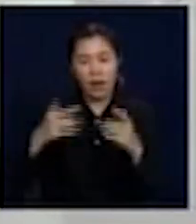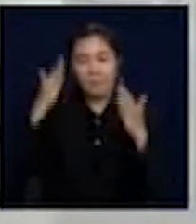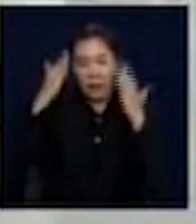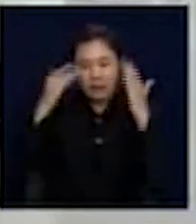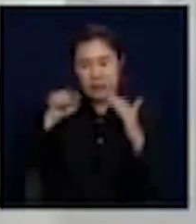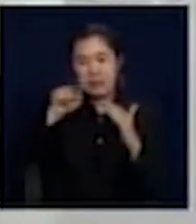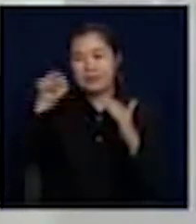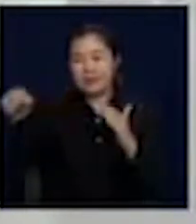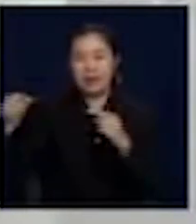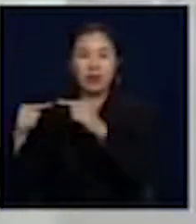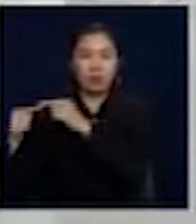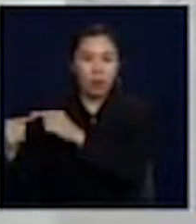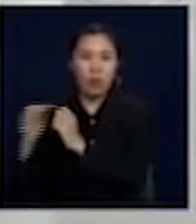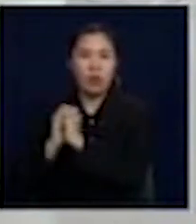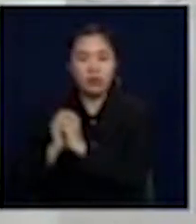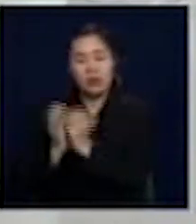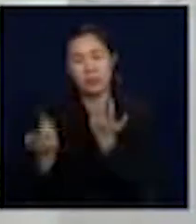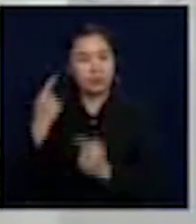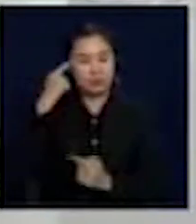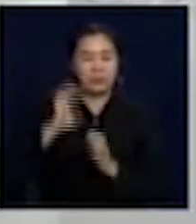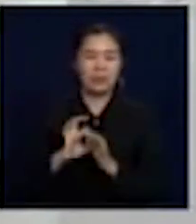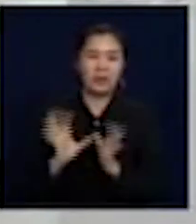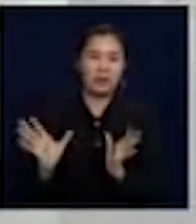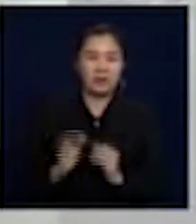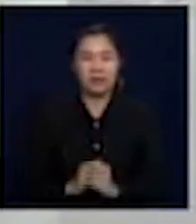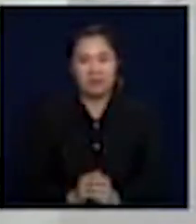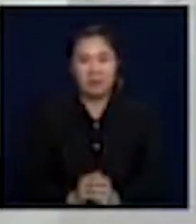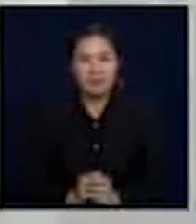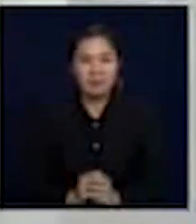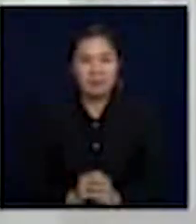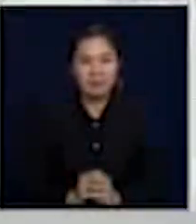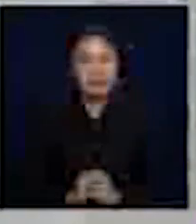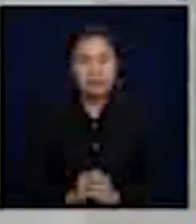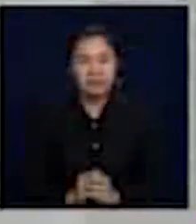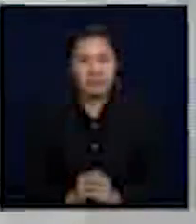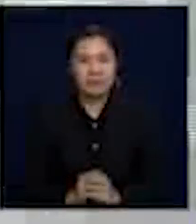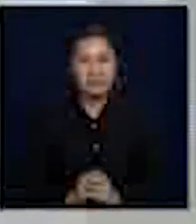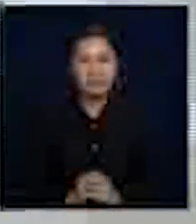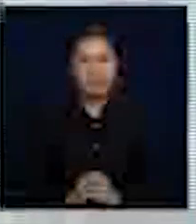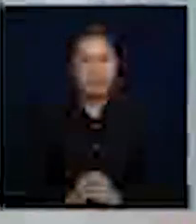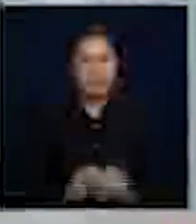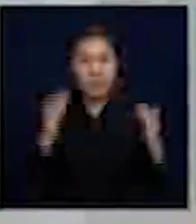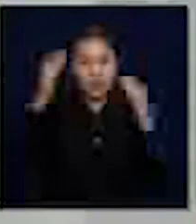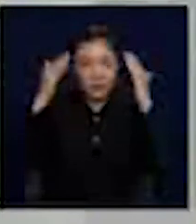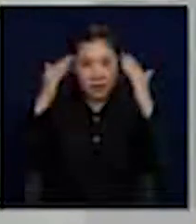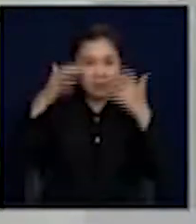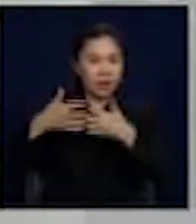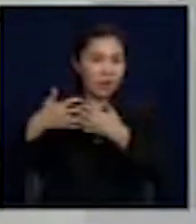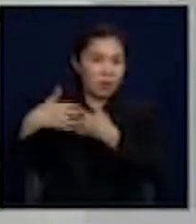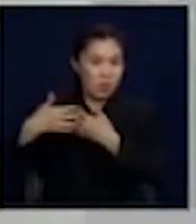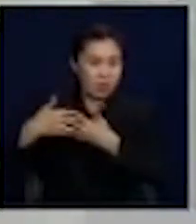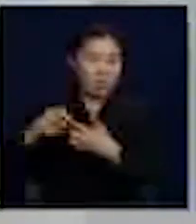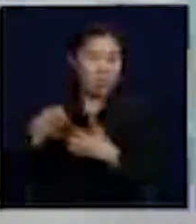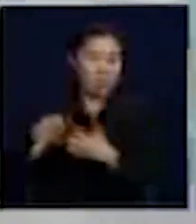างซูเปอร์ซาร่าซึ่งเป็นบริษัทที ่มาเลเซีย เข้ามาน ะฮะดังนั้น ทางการมาเลเซียหรือโรงงานที่ประสานผ่านทางมา